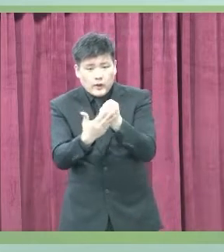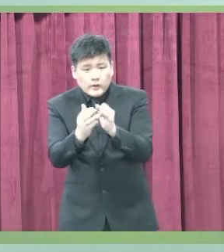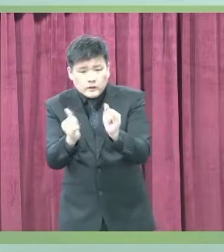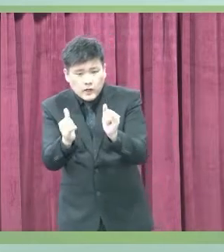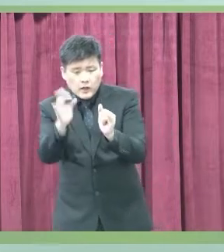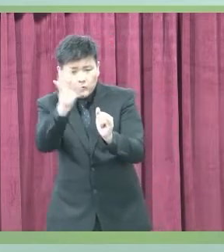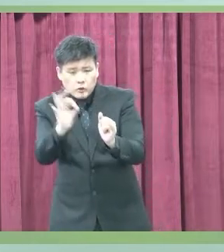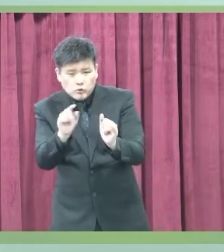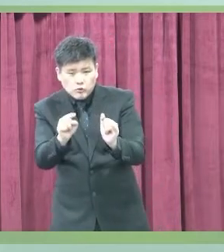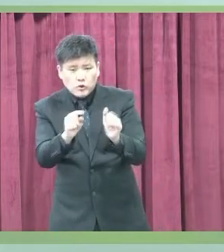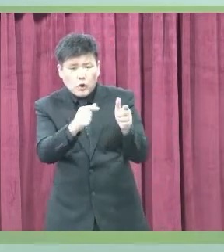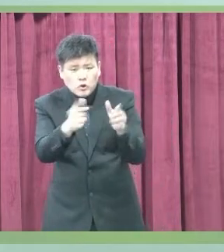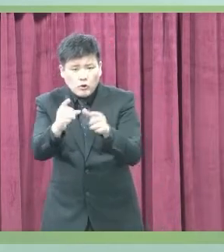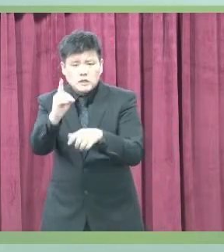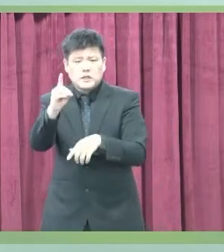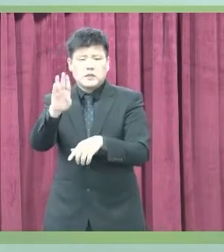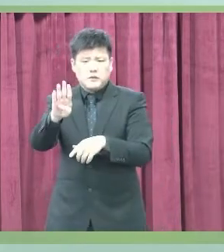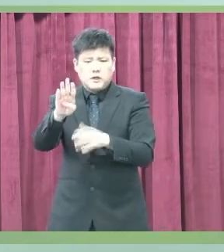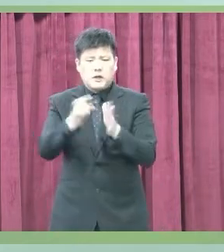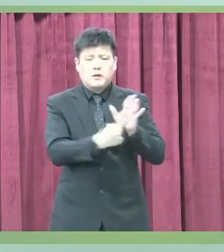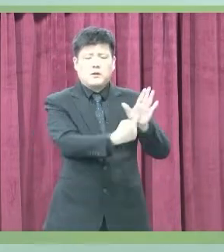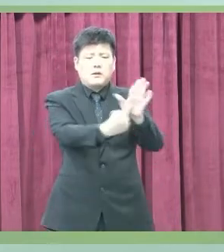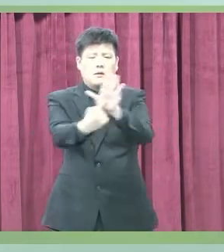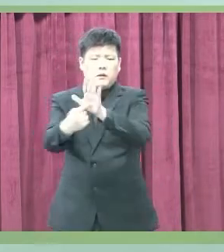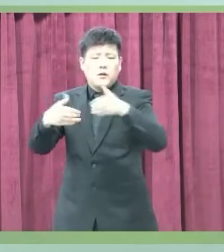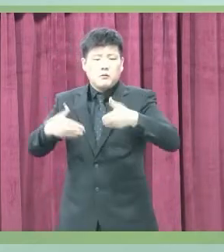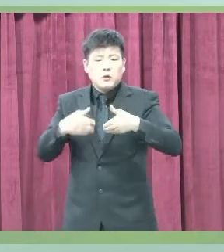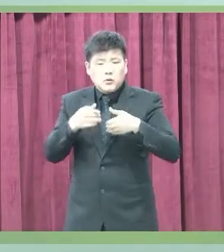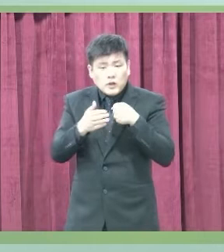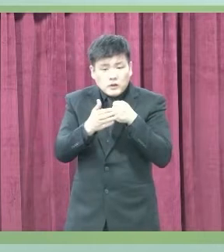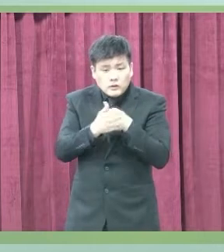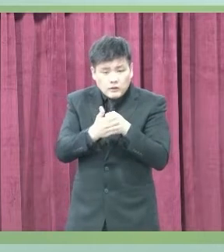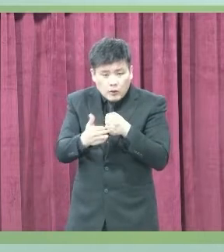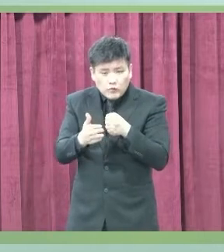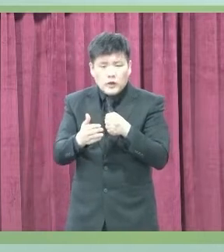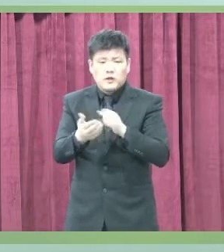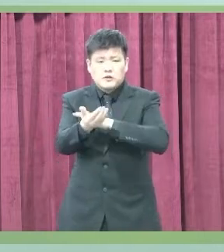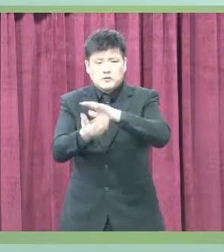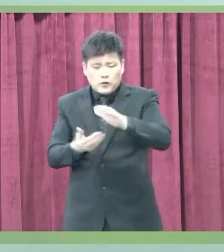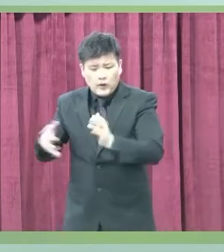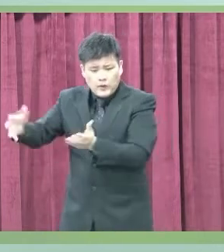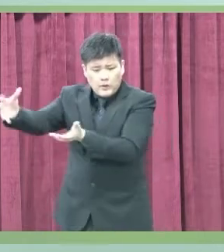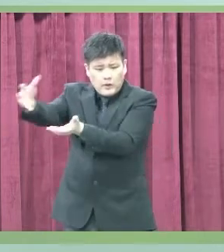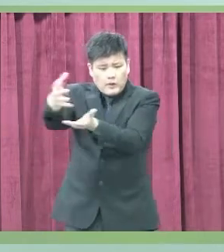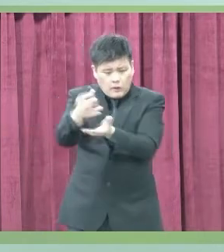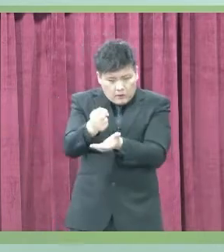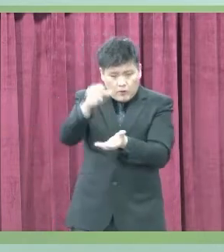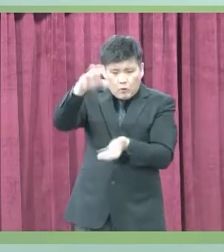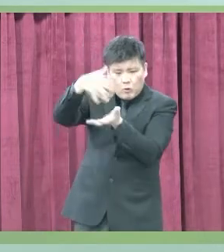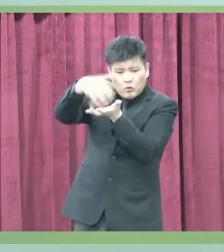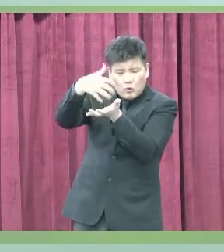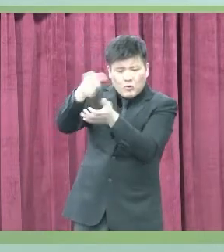이런 인디케이터가 산출이 돼야 됩니다. 이런 것들을 하기 위해서 데이터가 만들어져야 되고 데이터 기반의 통계가 산출이